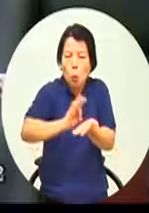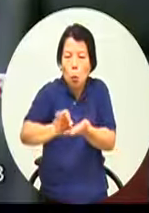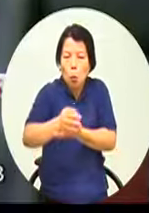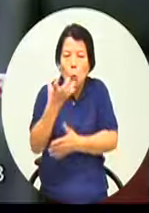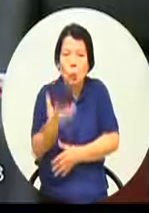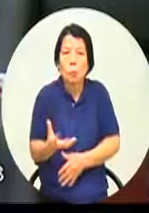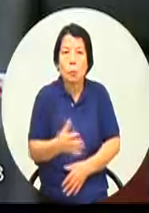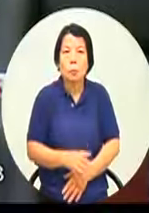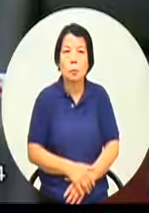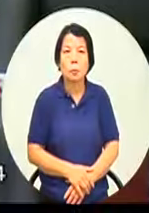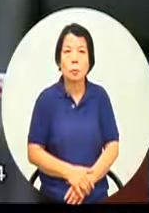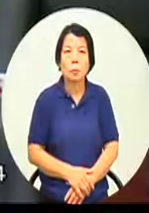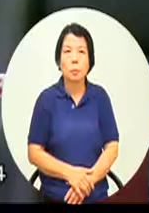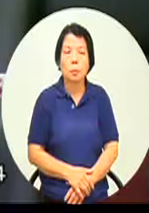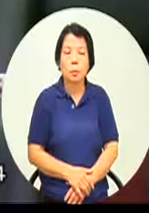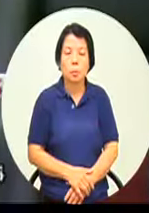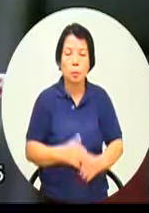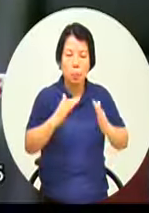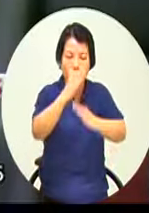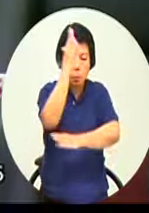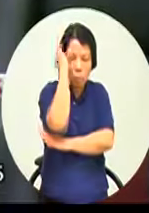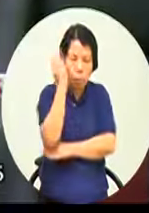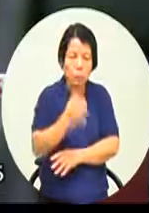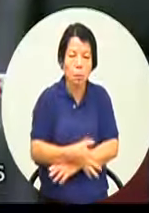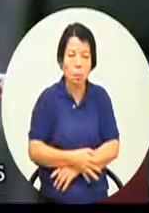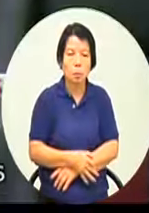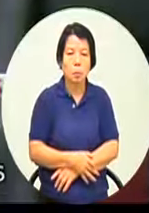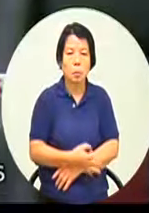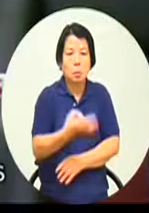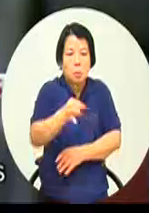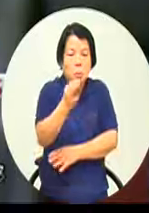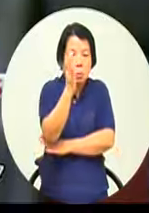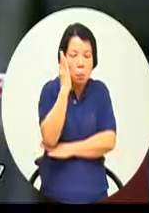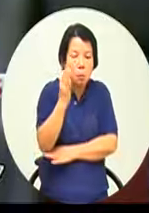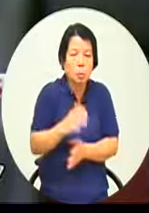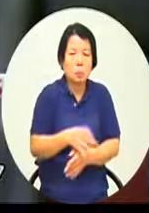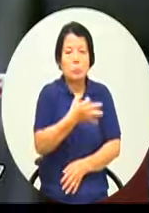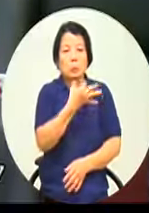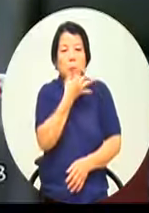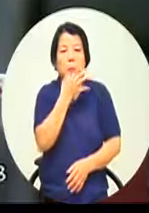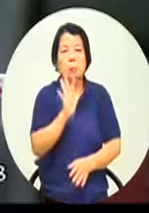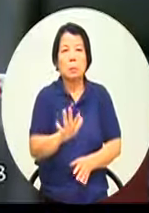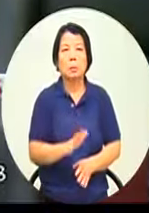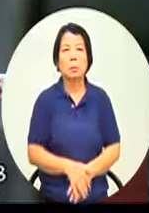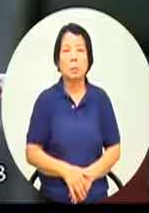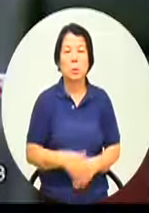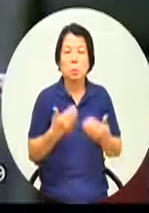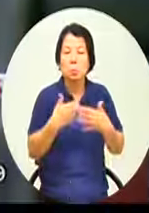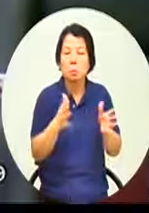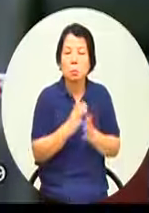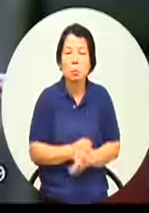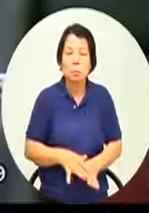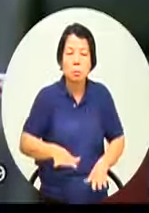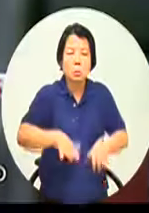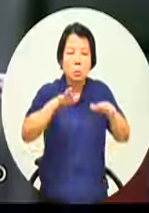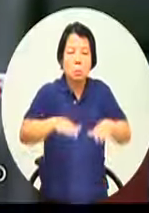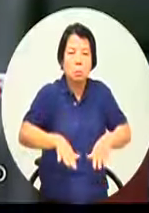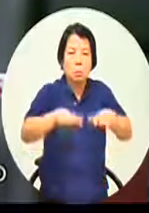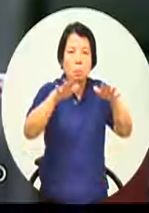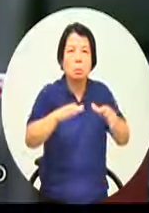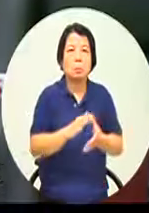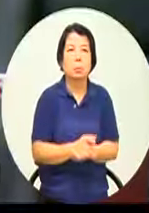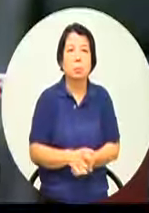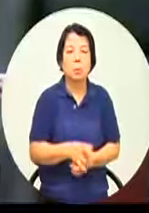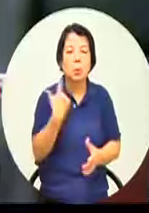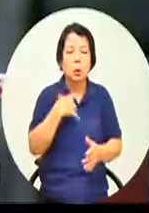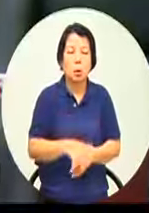为我们的市府财政哦也很拮据啦，那不要到时候淹了，下雨淹水啊，